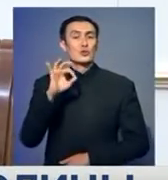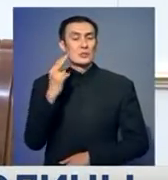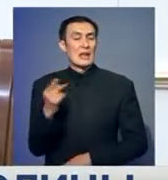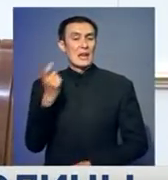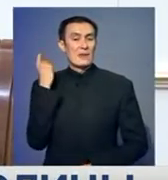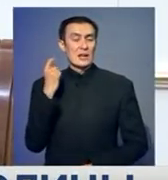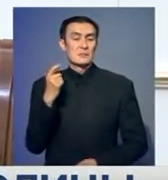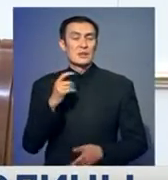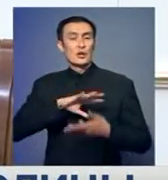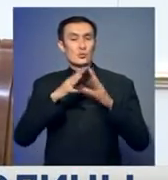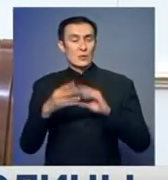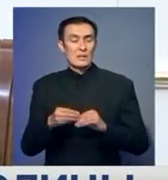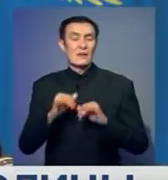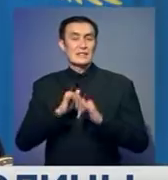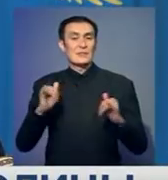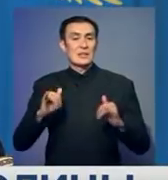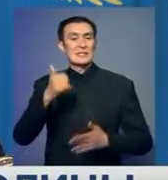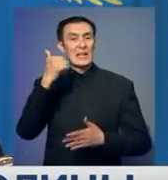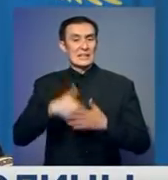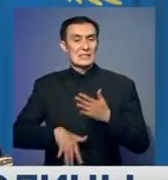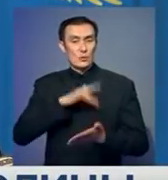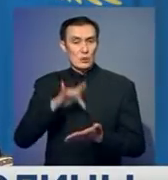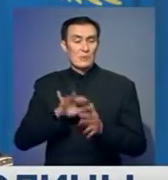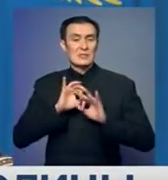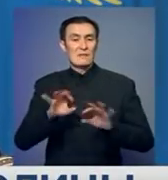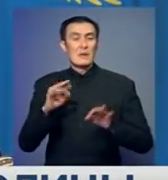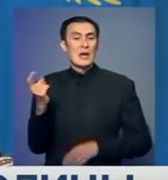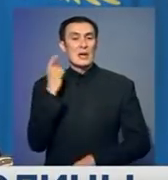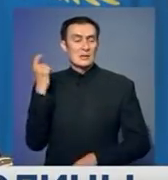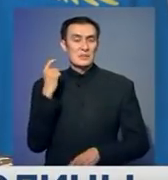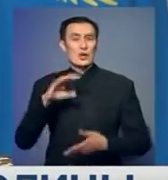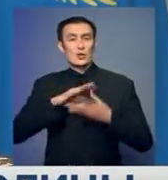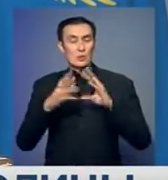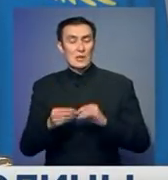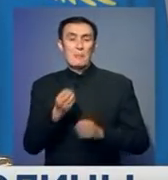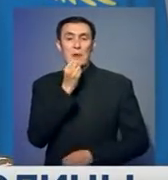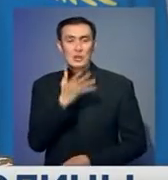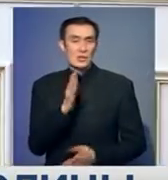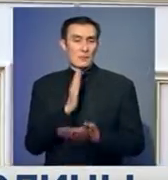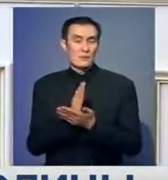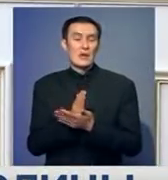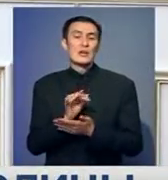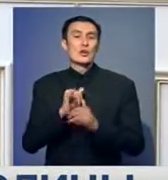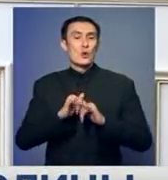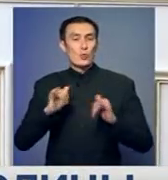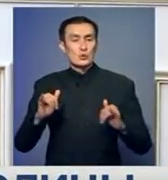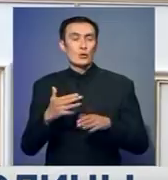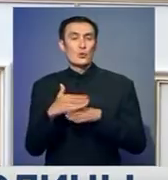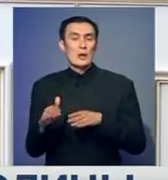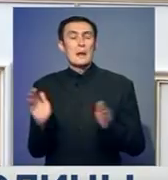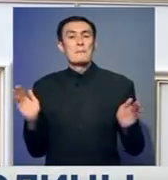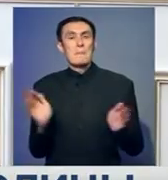улучшению социально-экономических показателей развития столицы. По его словам, экономические показатели положительные. Наблюдается рост